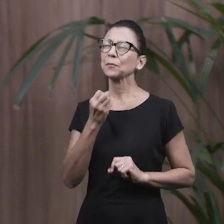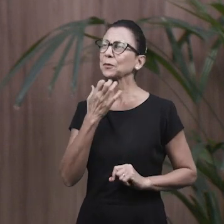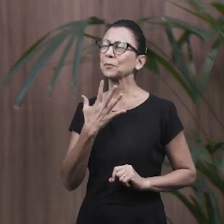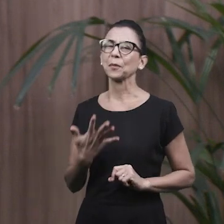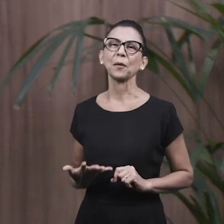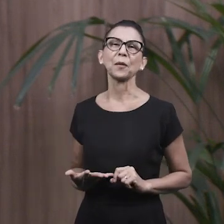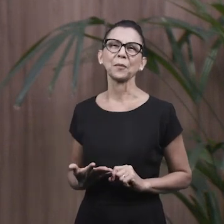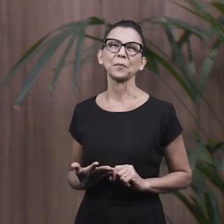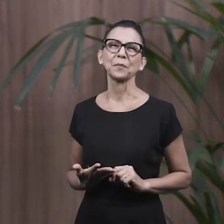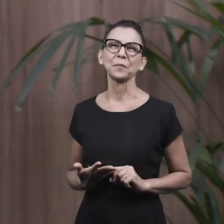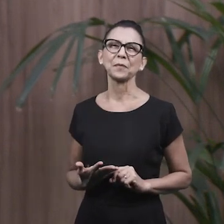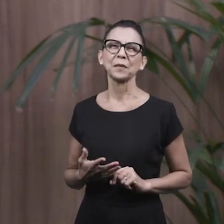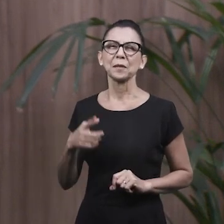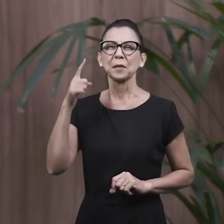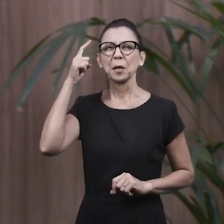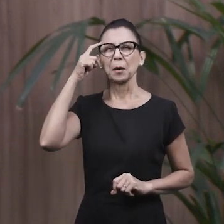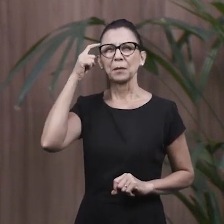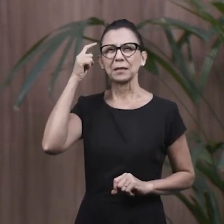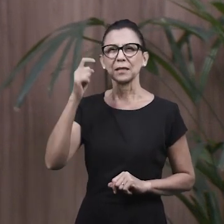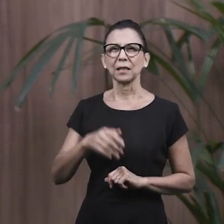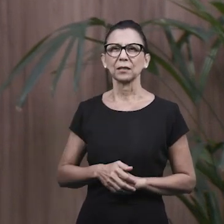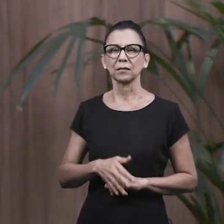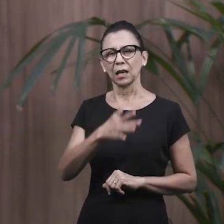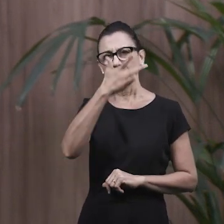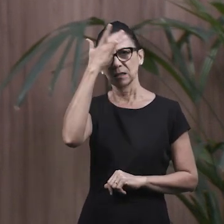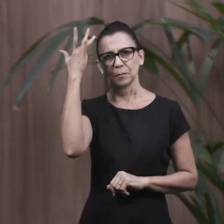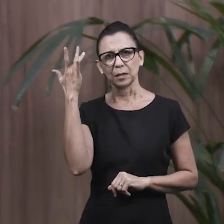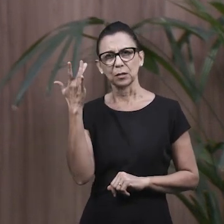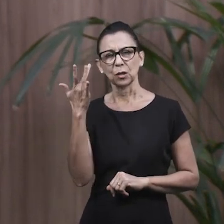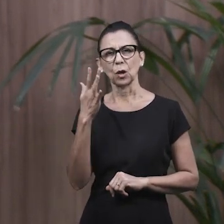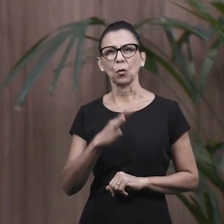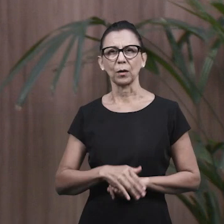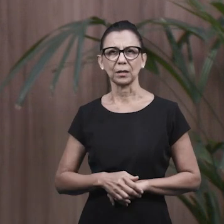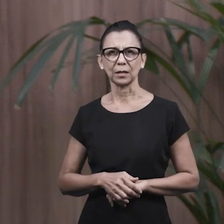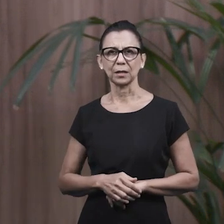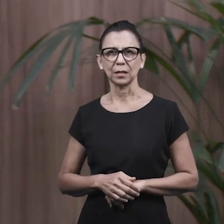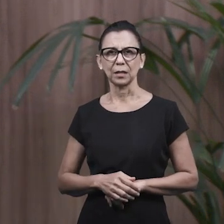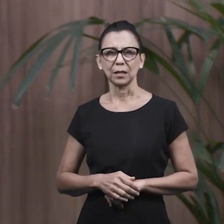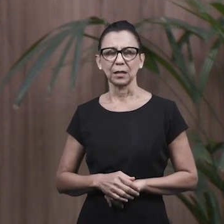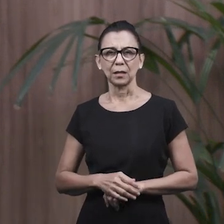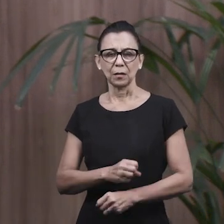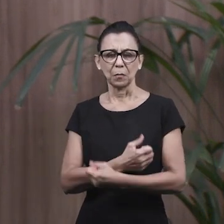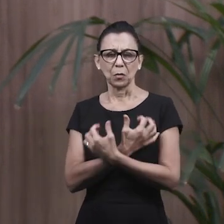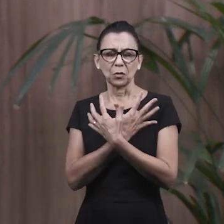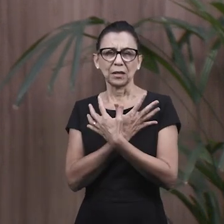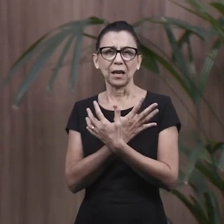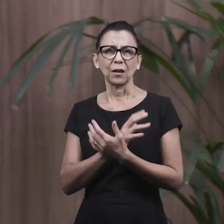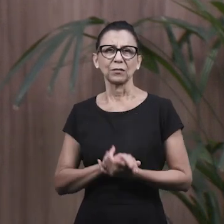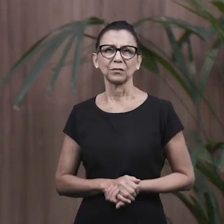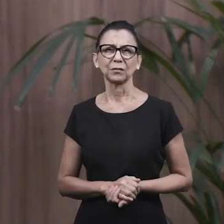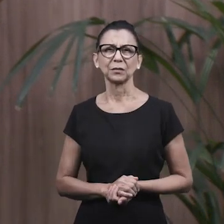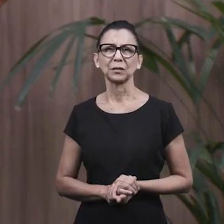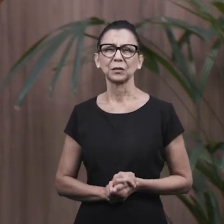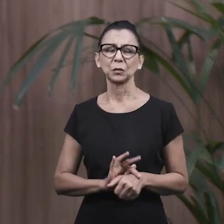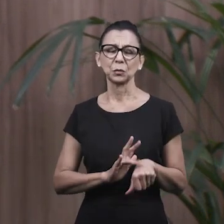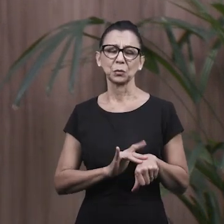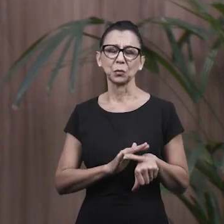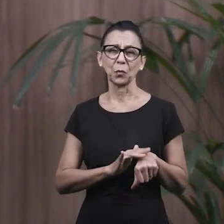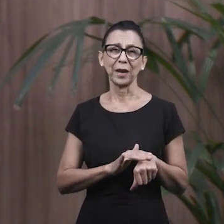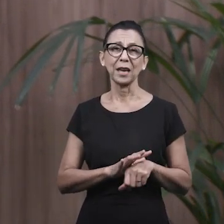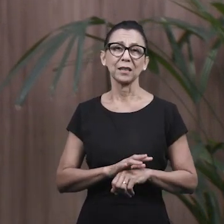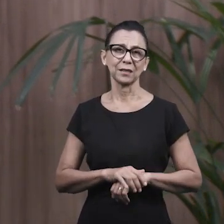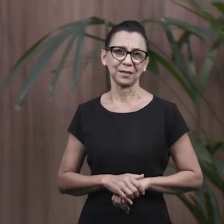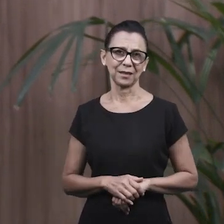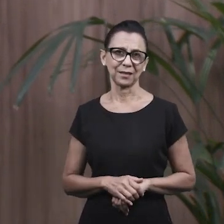déjà pensé comme les personnes sont malades émotionnellement dans ces temps actuels, assumer le jeu comme